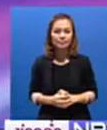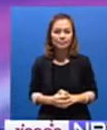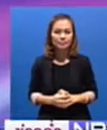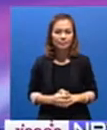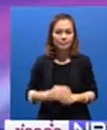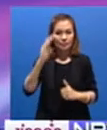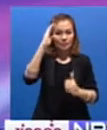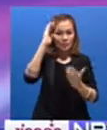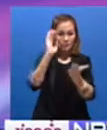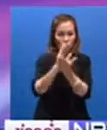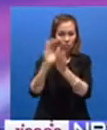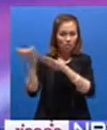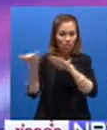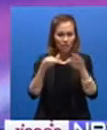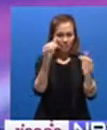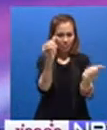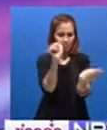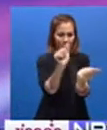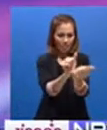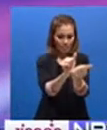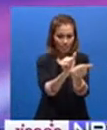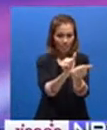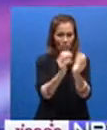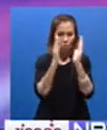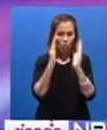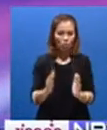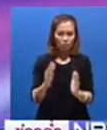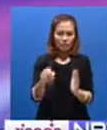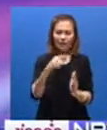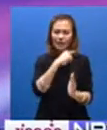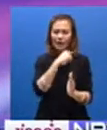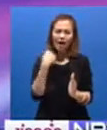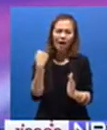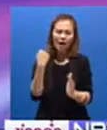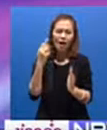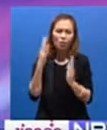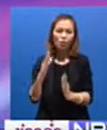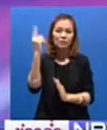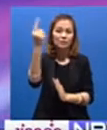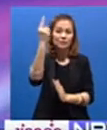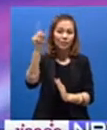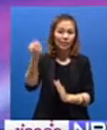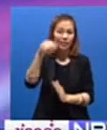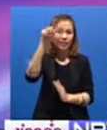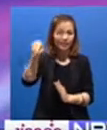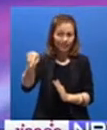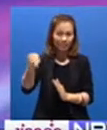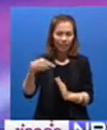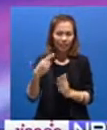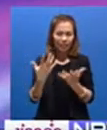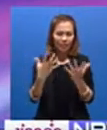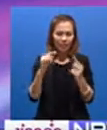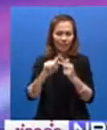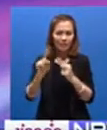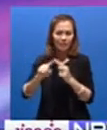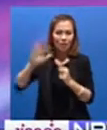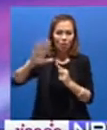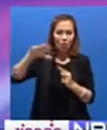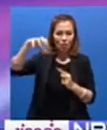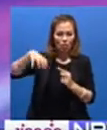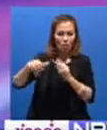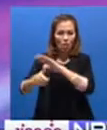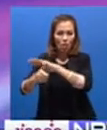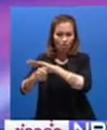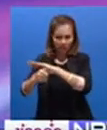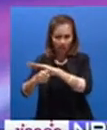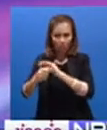ตำรวจได้เตรียมออกหมายจับผู้ต้องหาคดีฆาตกรรมนักท่องเที่ยวบนเกาะเต่านะคะหลังจากที่ภายหลังมีการสอบพยาน 10ปากใน ACบารซ้ำอีก